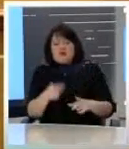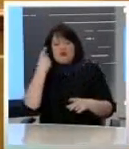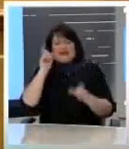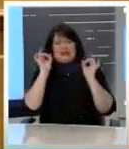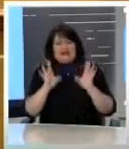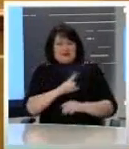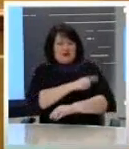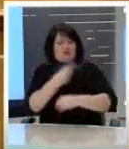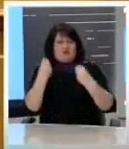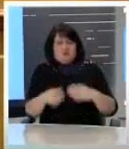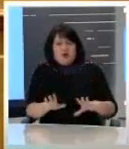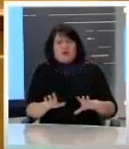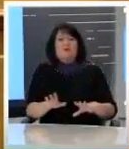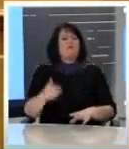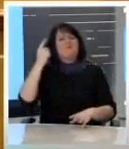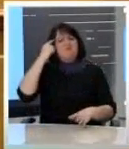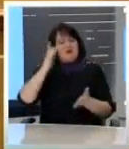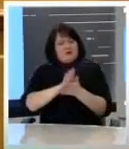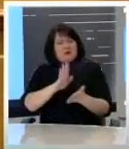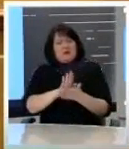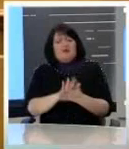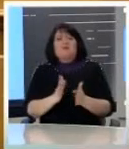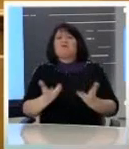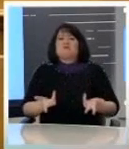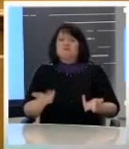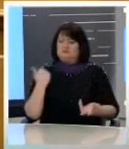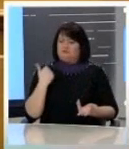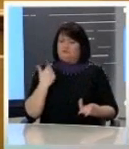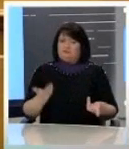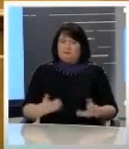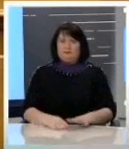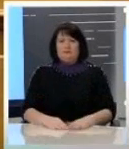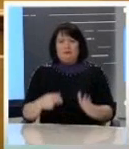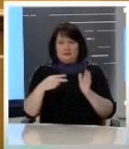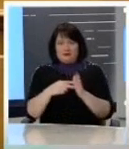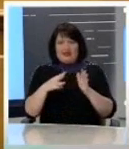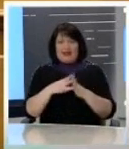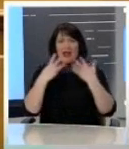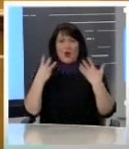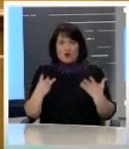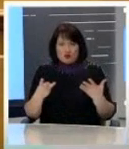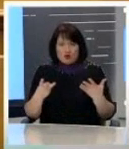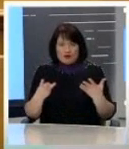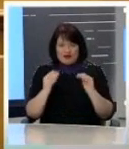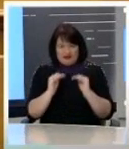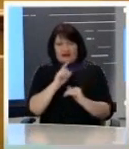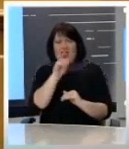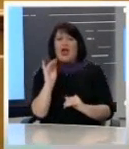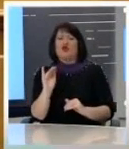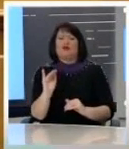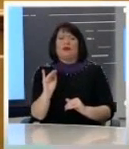είσαστε ανίκανοι, είσαστε ιδεολειπτικοί. Μπήκαμε στο 2018. Το ερώτημα παραμένει.